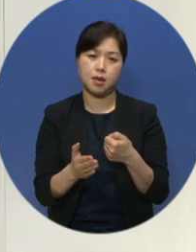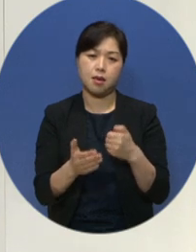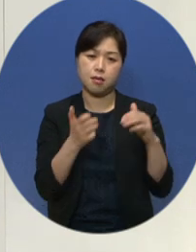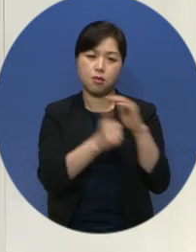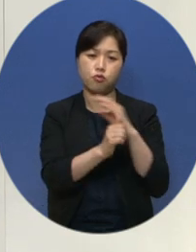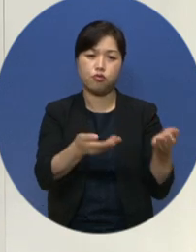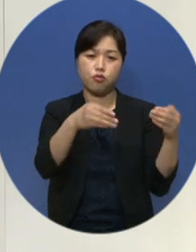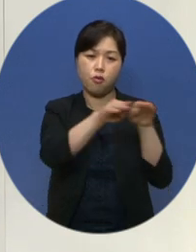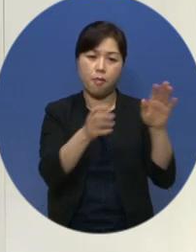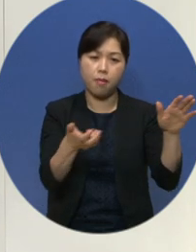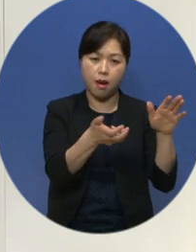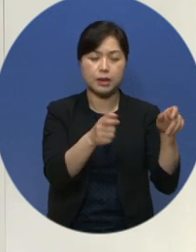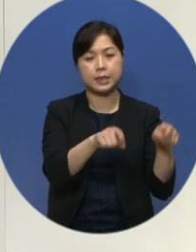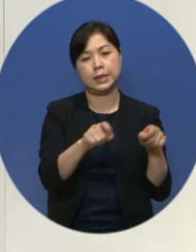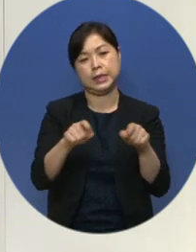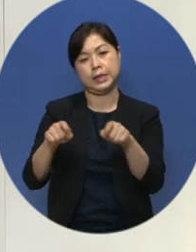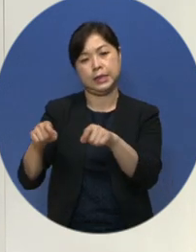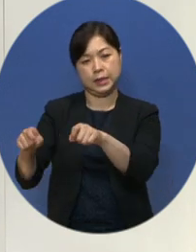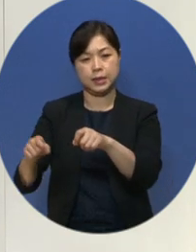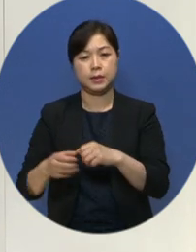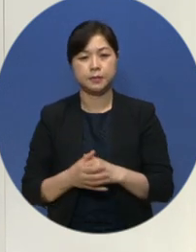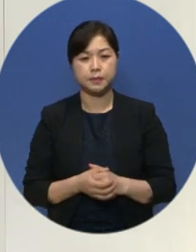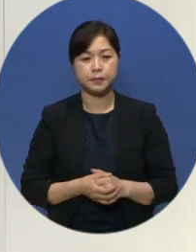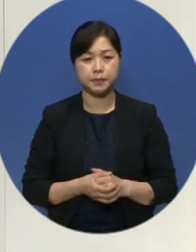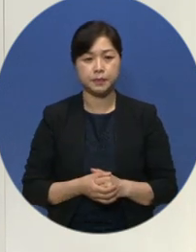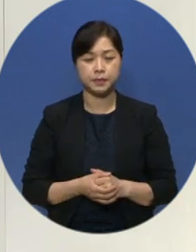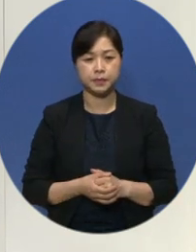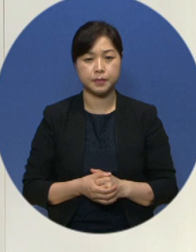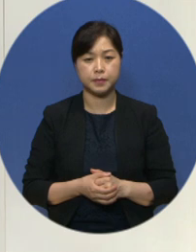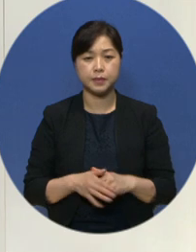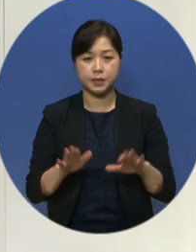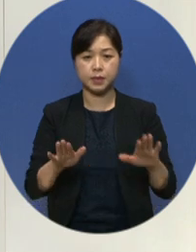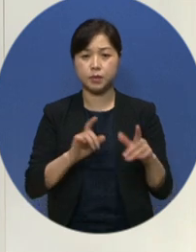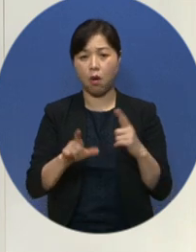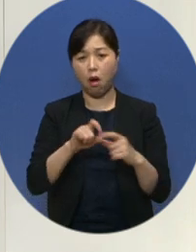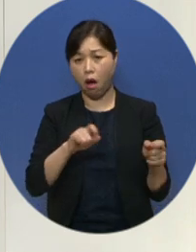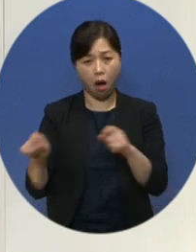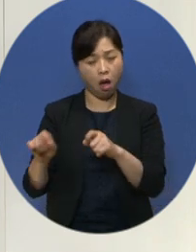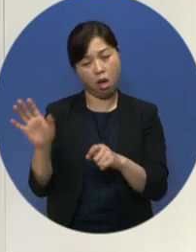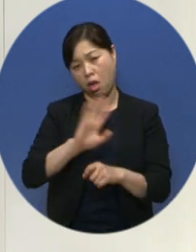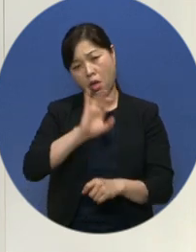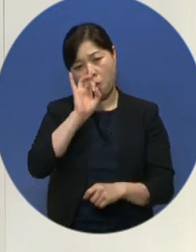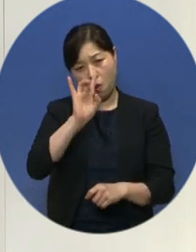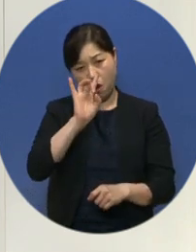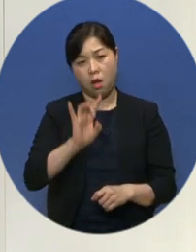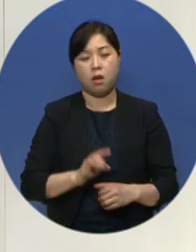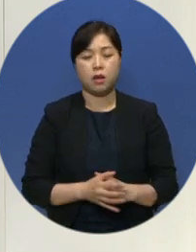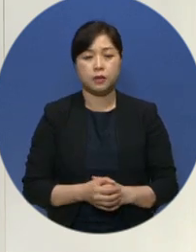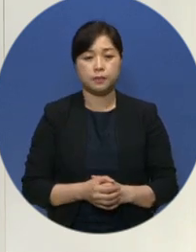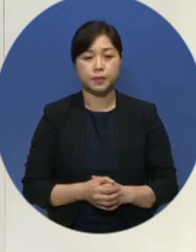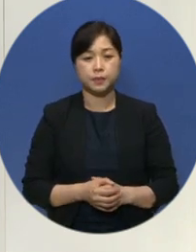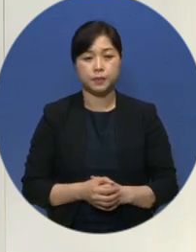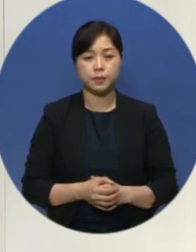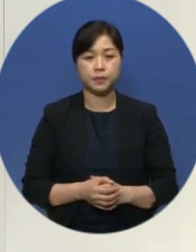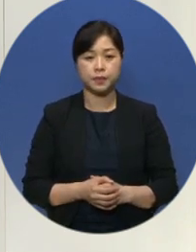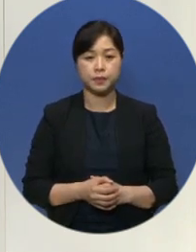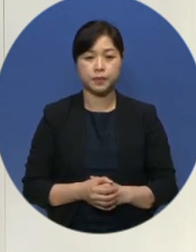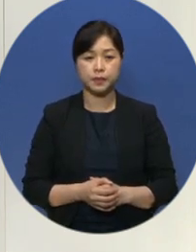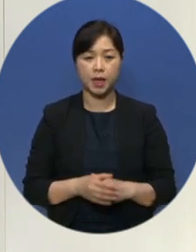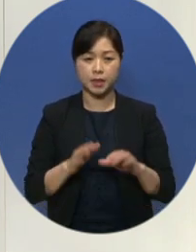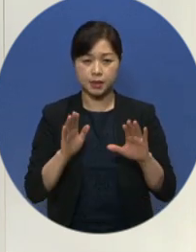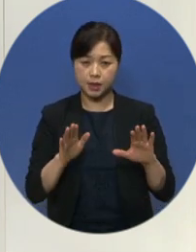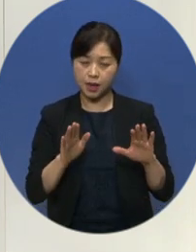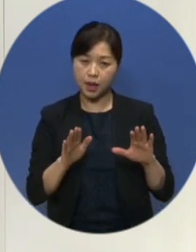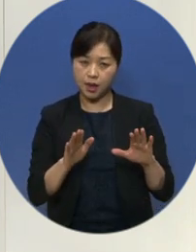그래서 어 지금은 인제 어 더 이상 미루기 도 힘들고 또 이제는 어느